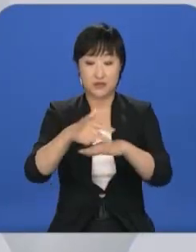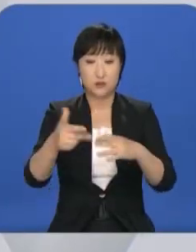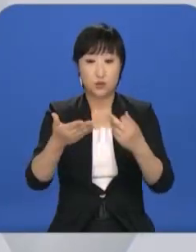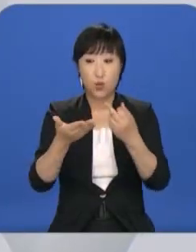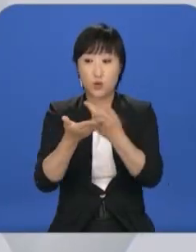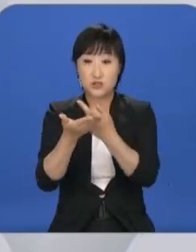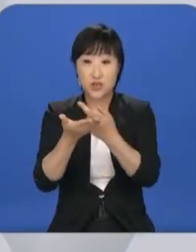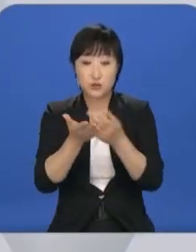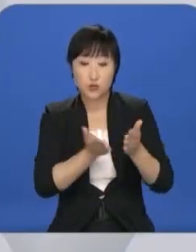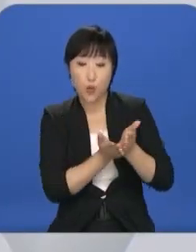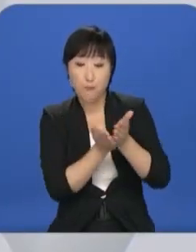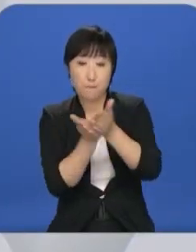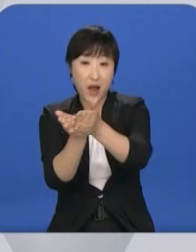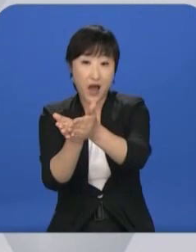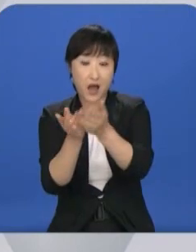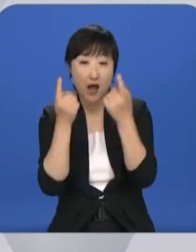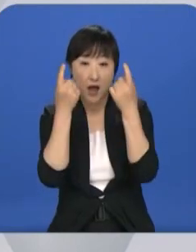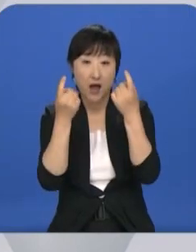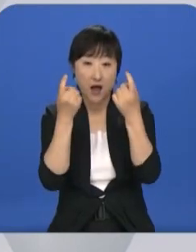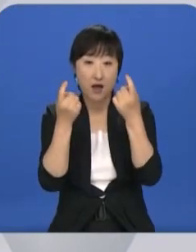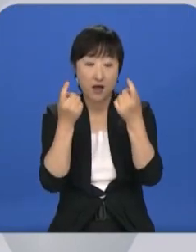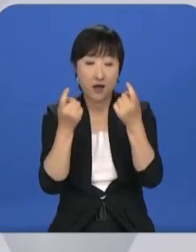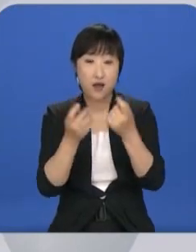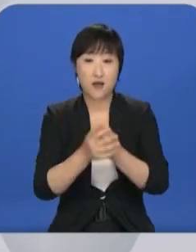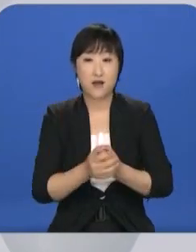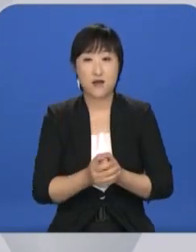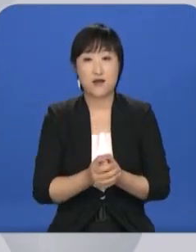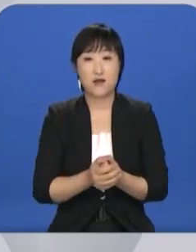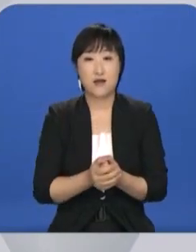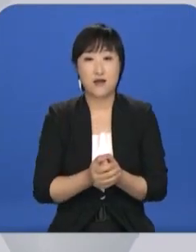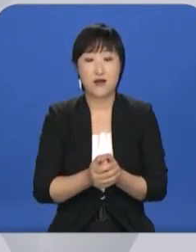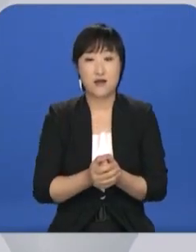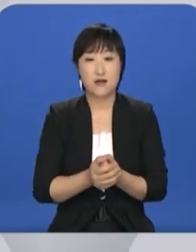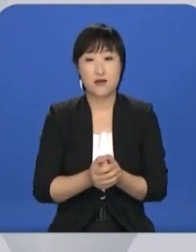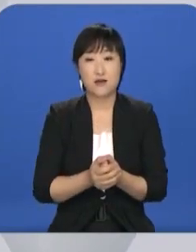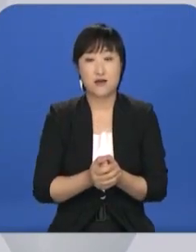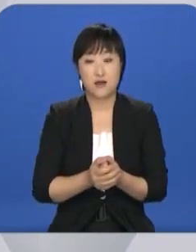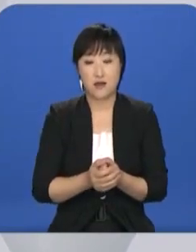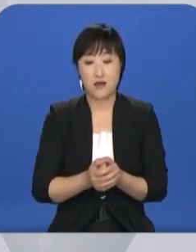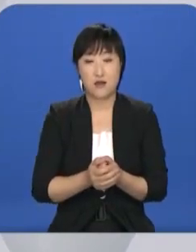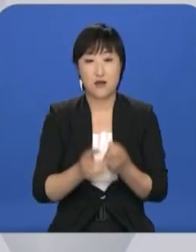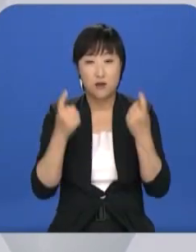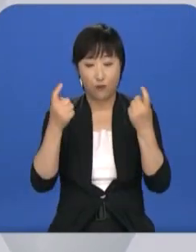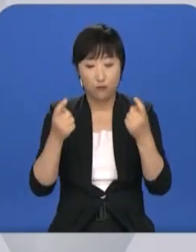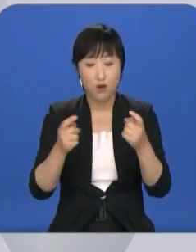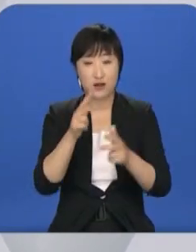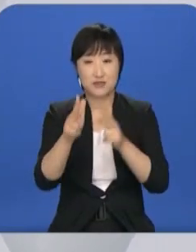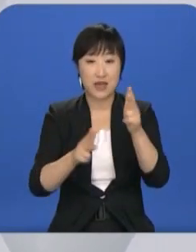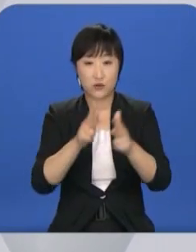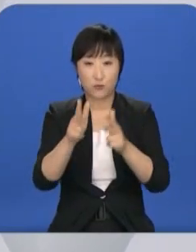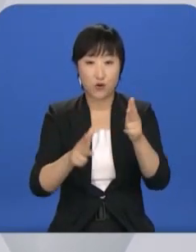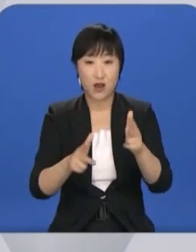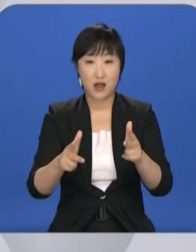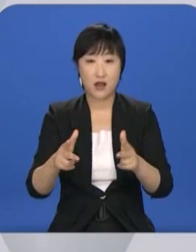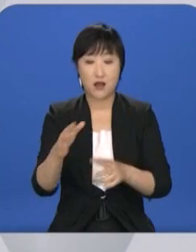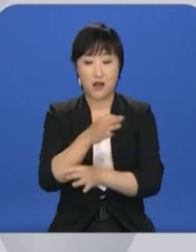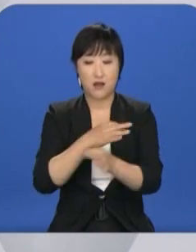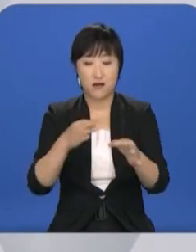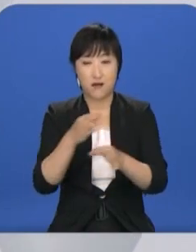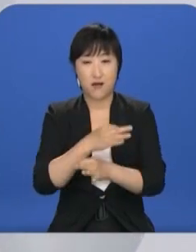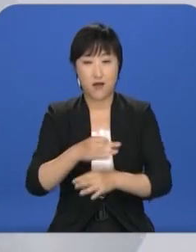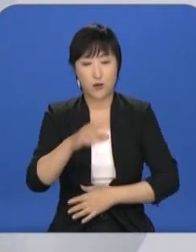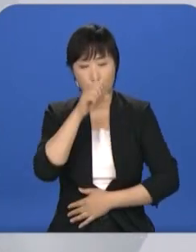진도 제주를 잇는 고속 카페리의 산타모니카 취향으로 우리 관광산업과